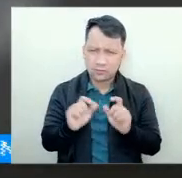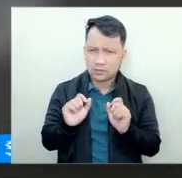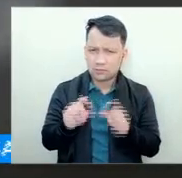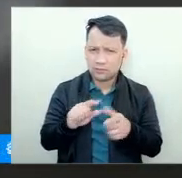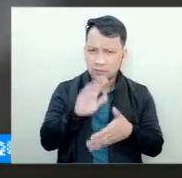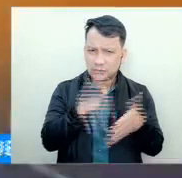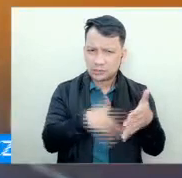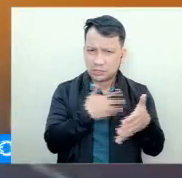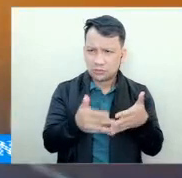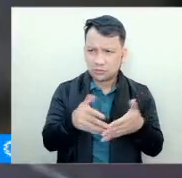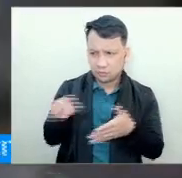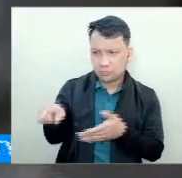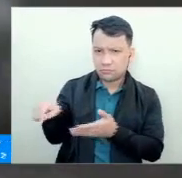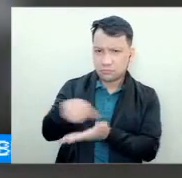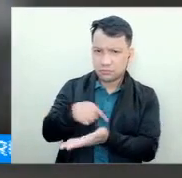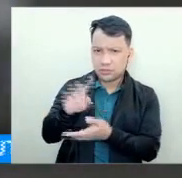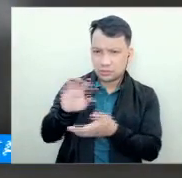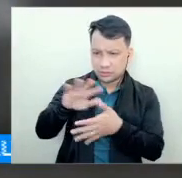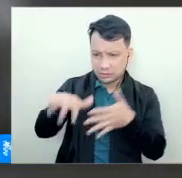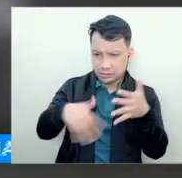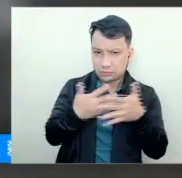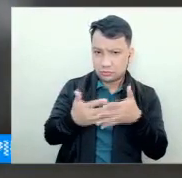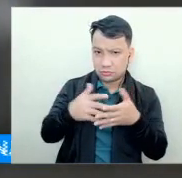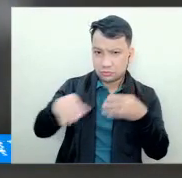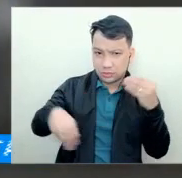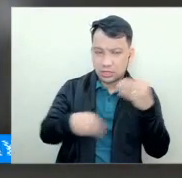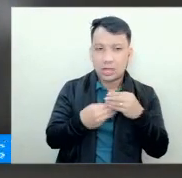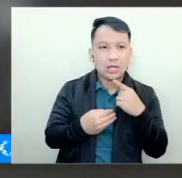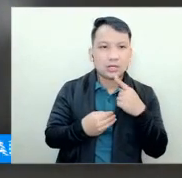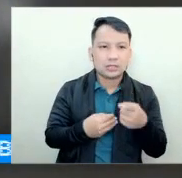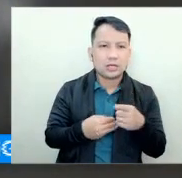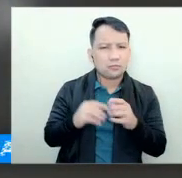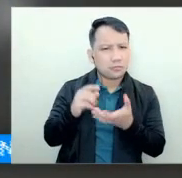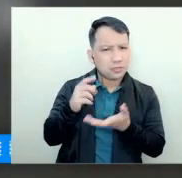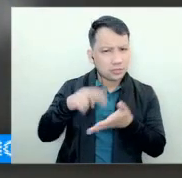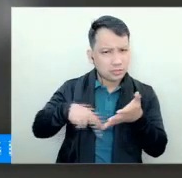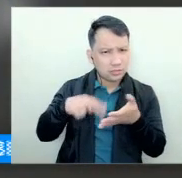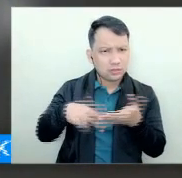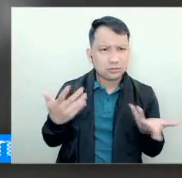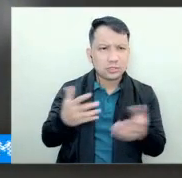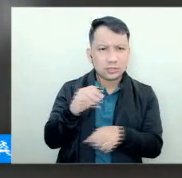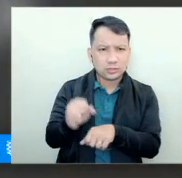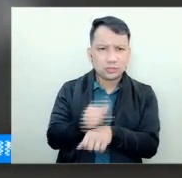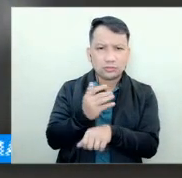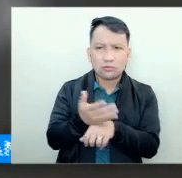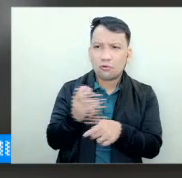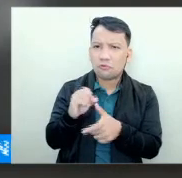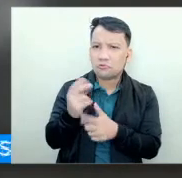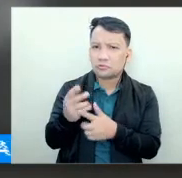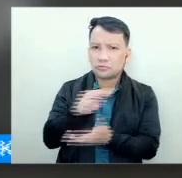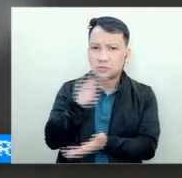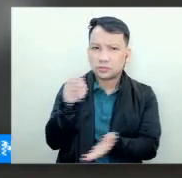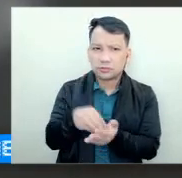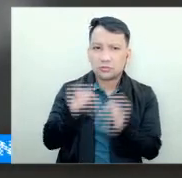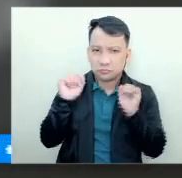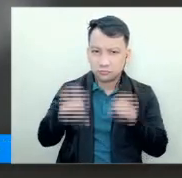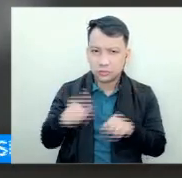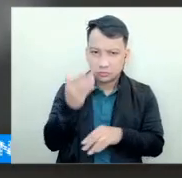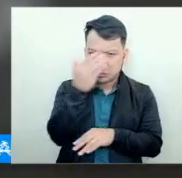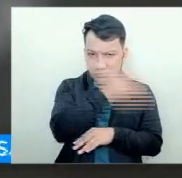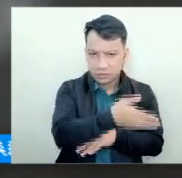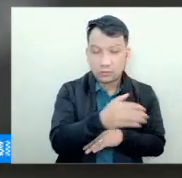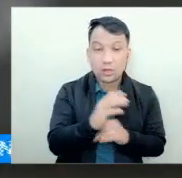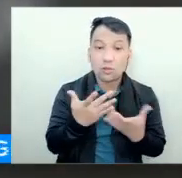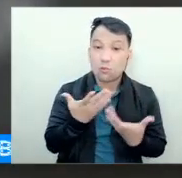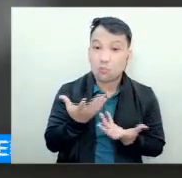na nangyayari. Sabi ng isa sa convo, sa San Juan daw o sa Mandaluyong pwede pumunta ang